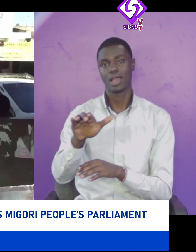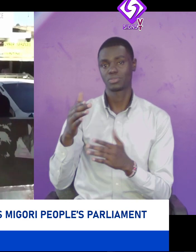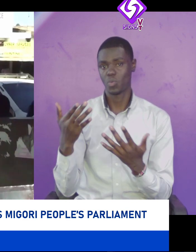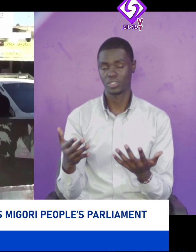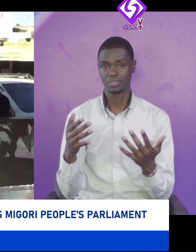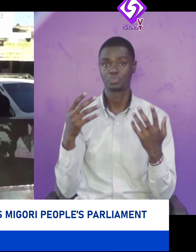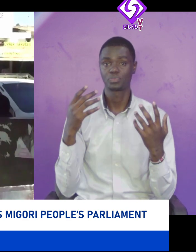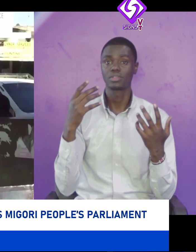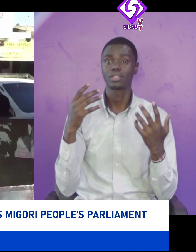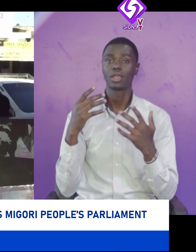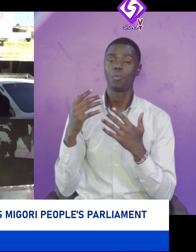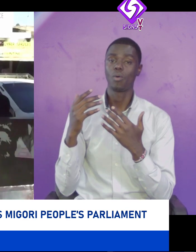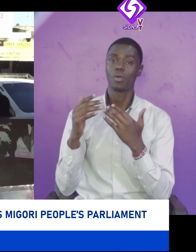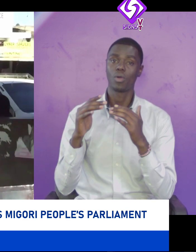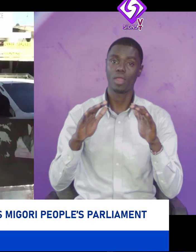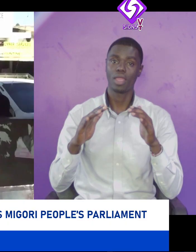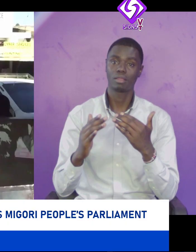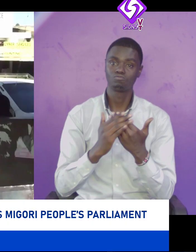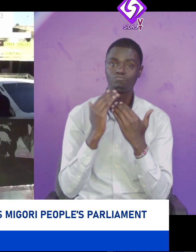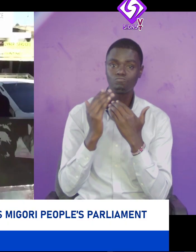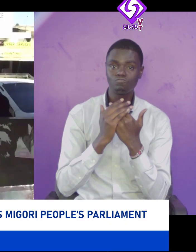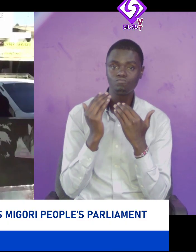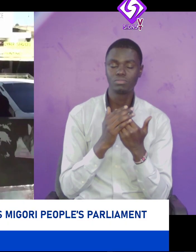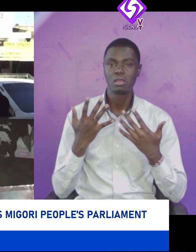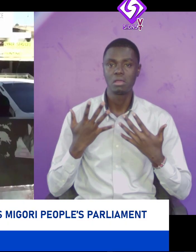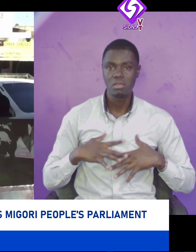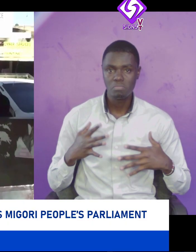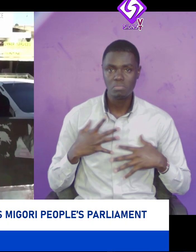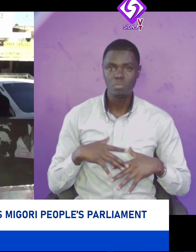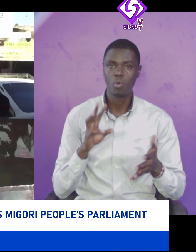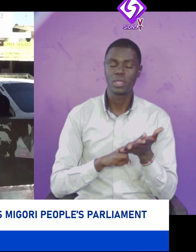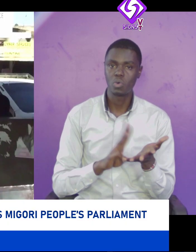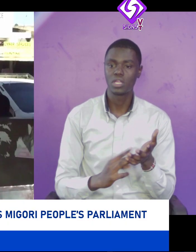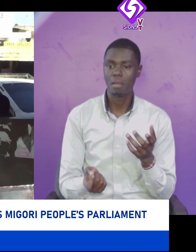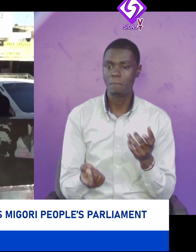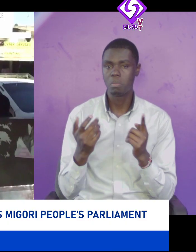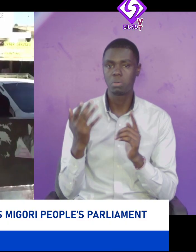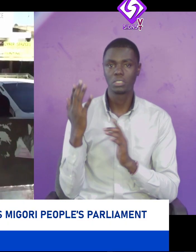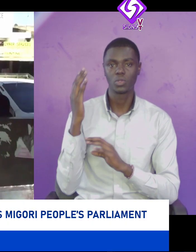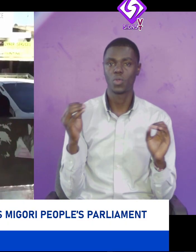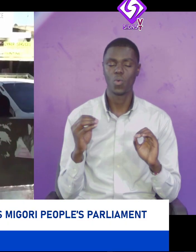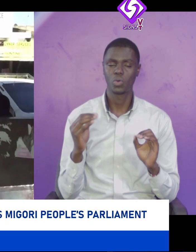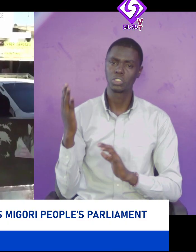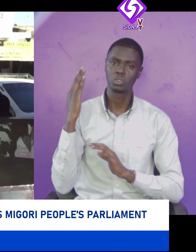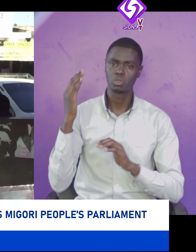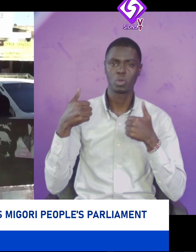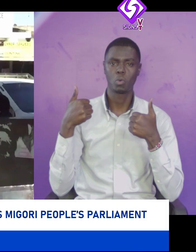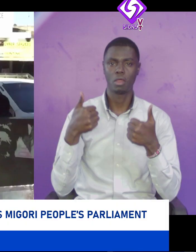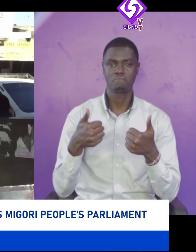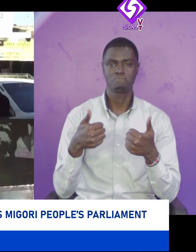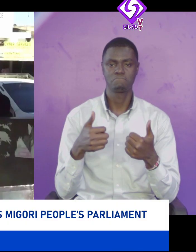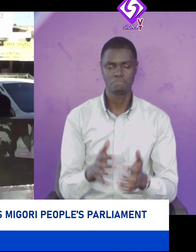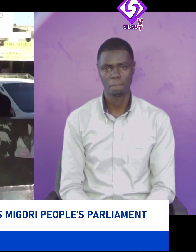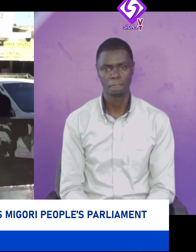waangalie ili watu wa Migori wasiwe na mambo mbalimbali za security. Security iwe mzuri sana.